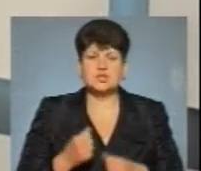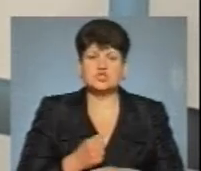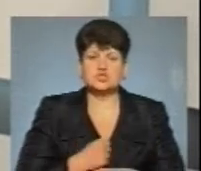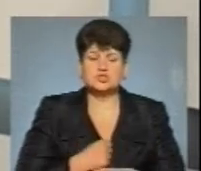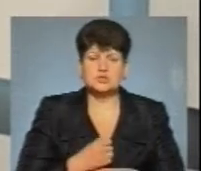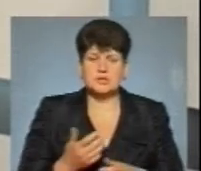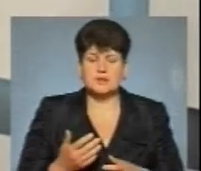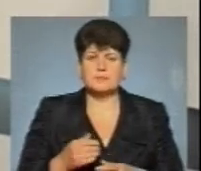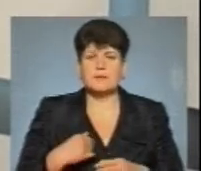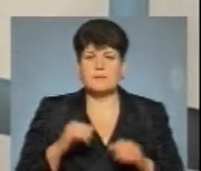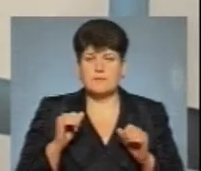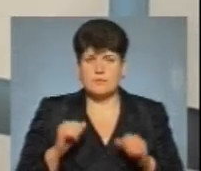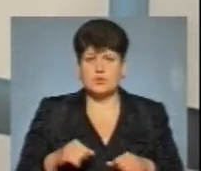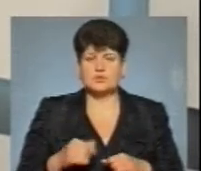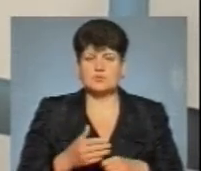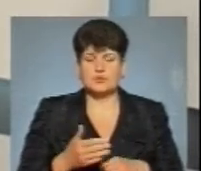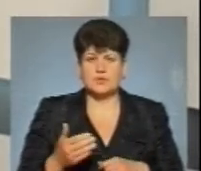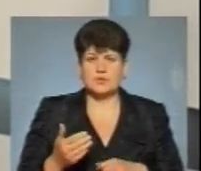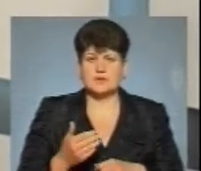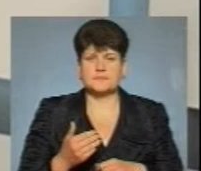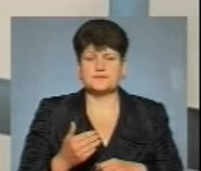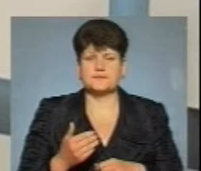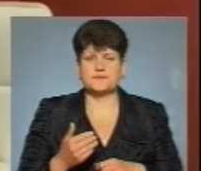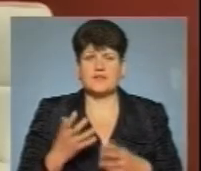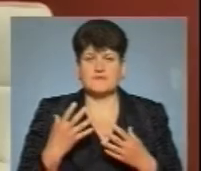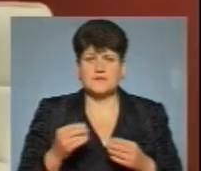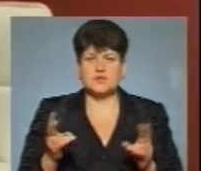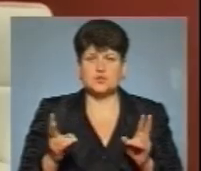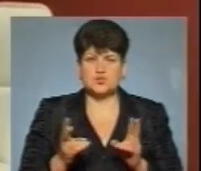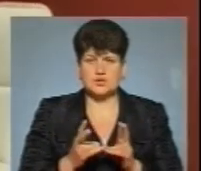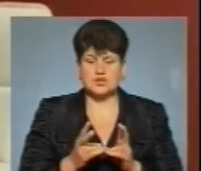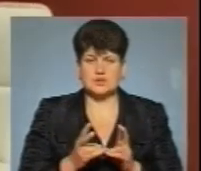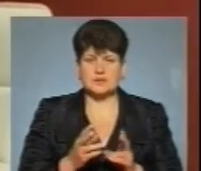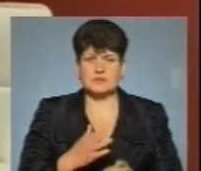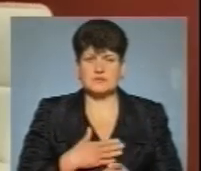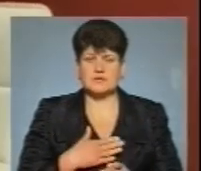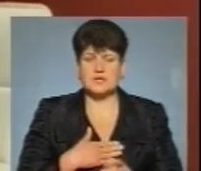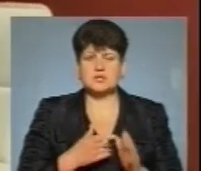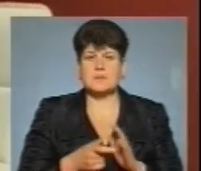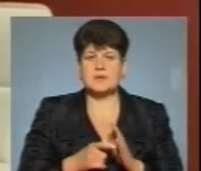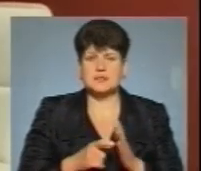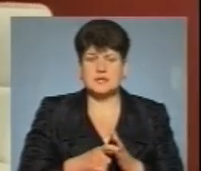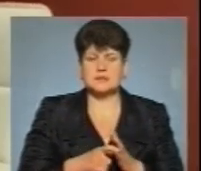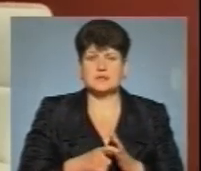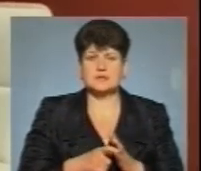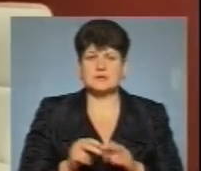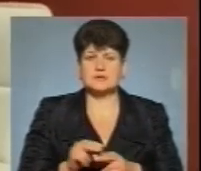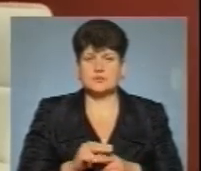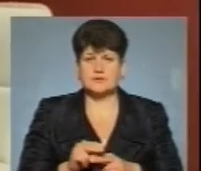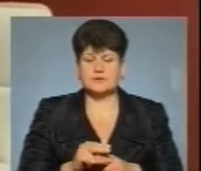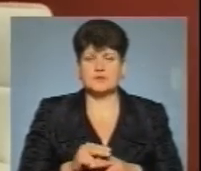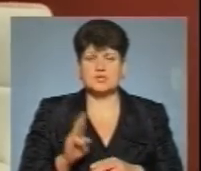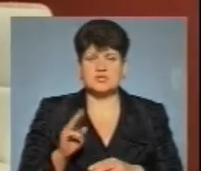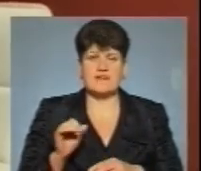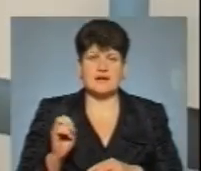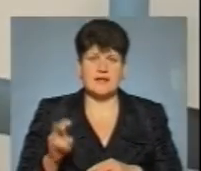ми можемо їх, скажімо так, вже зустрічати якраз в наших палатах інтенсивної терапії і на наших апаратах ШВЛ.